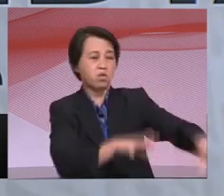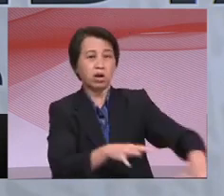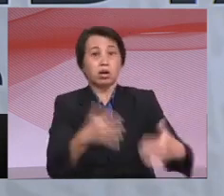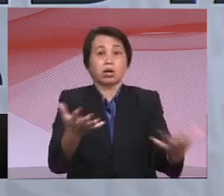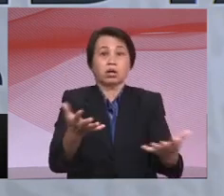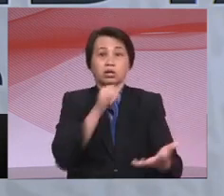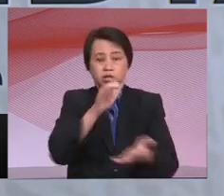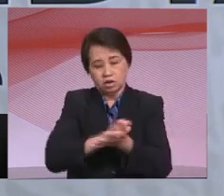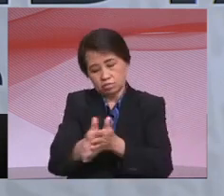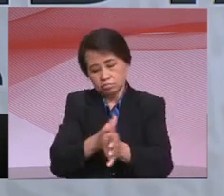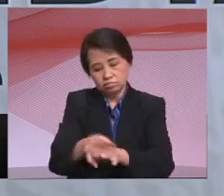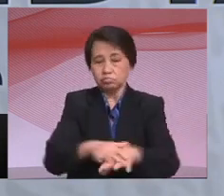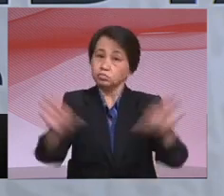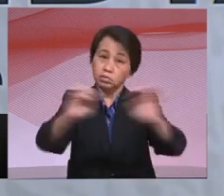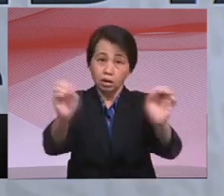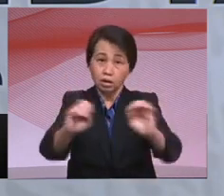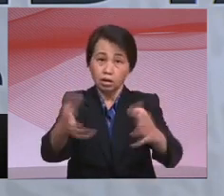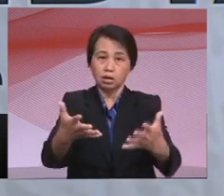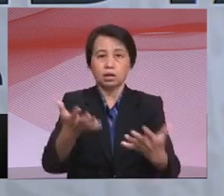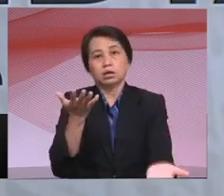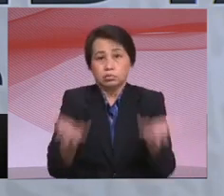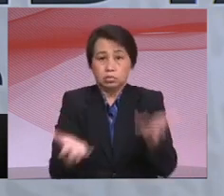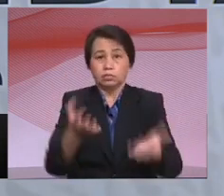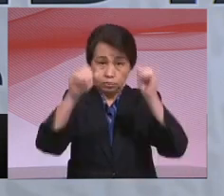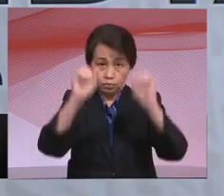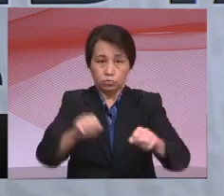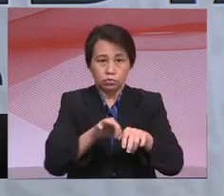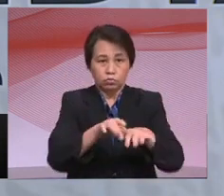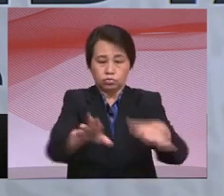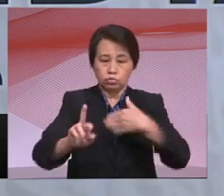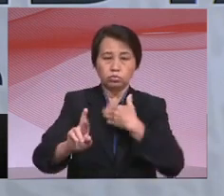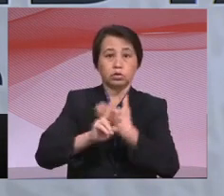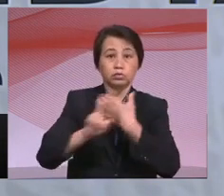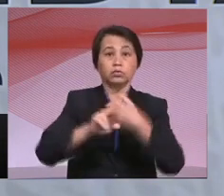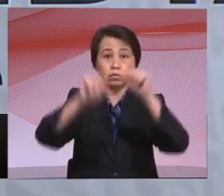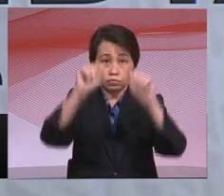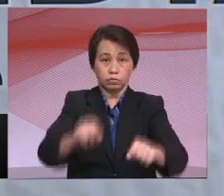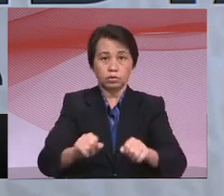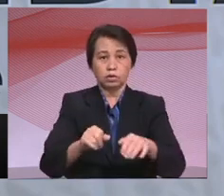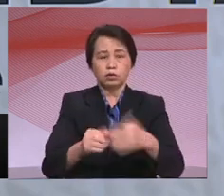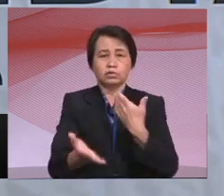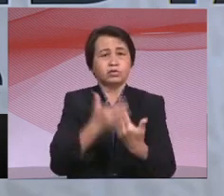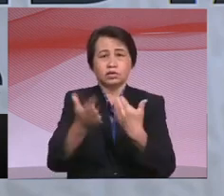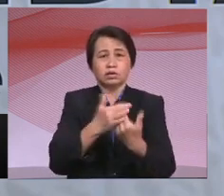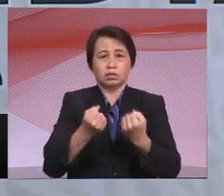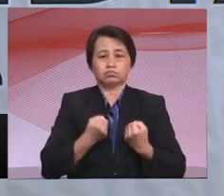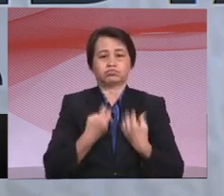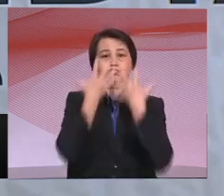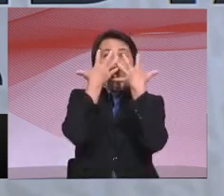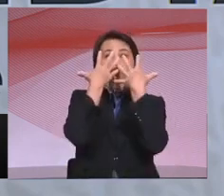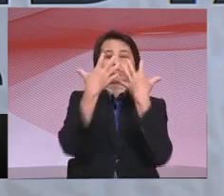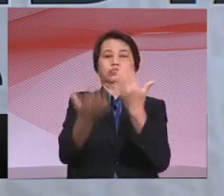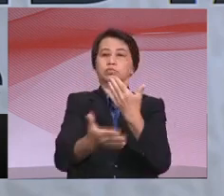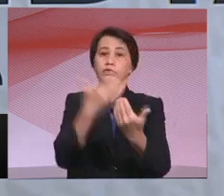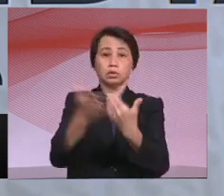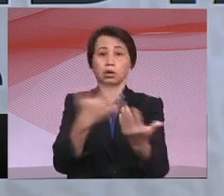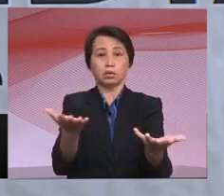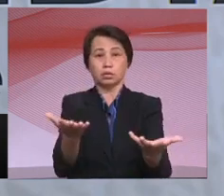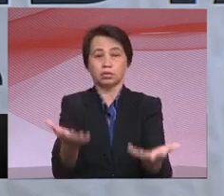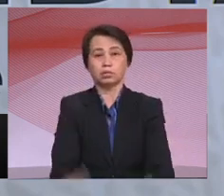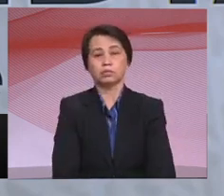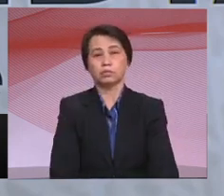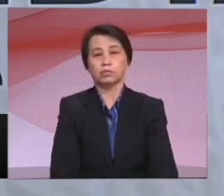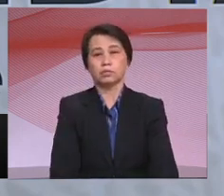mencuci tangan dengan kerap, mungkin jangkitan, iaitu risiko jangkitan adalah lebih lebih tinggi kepada kita.